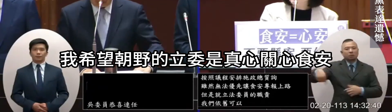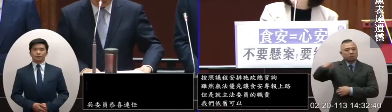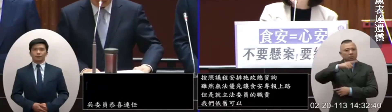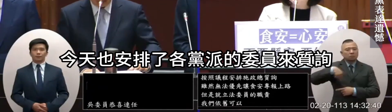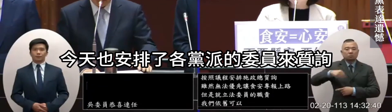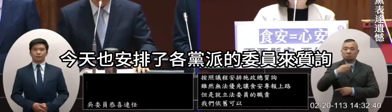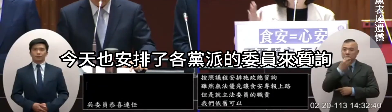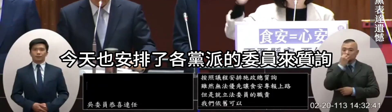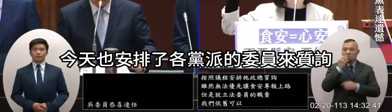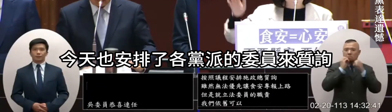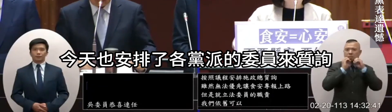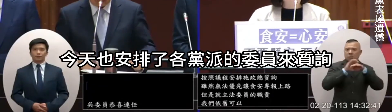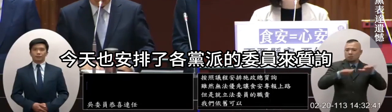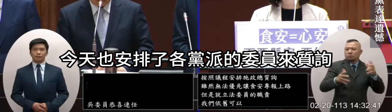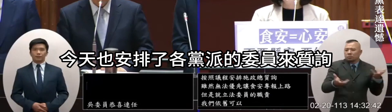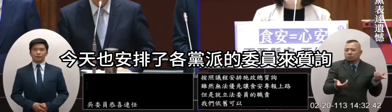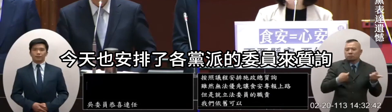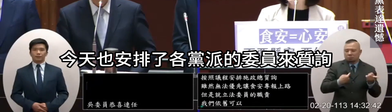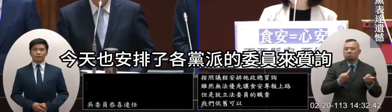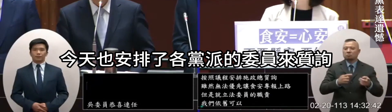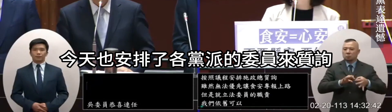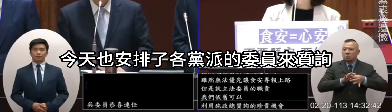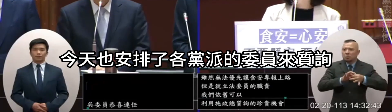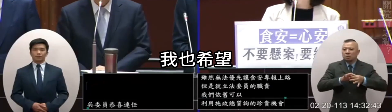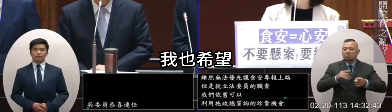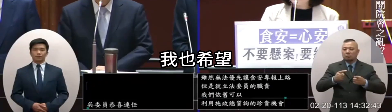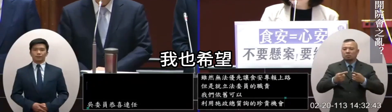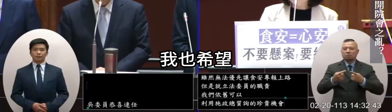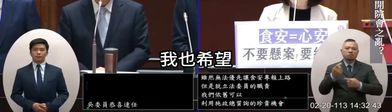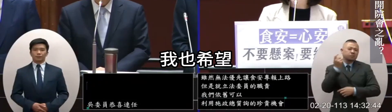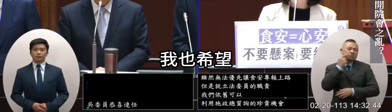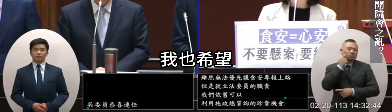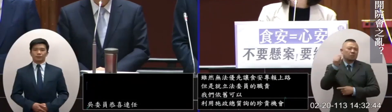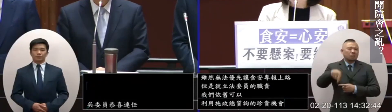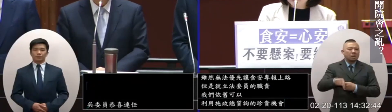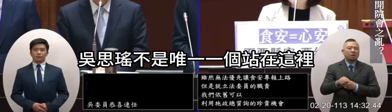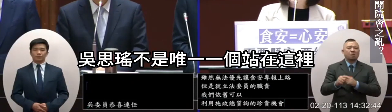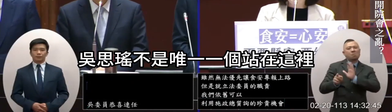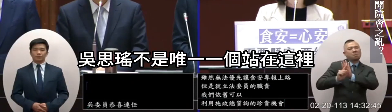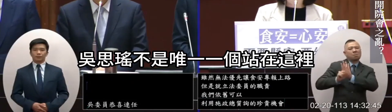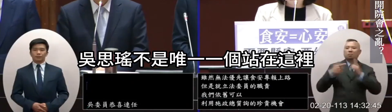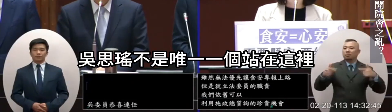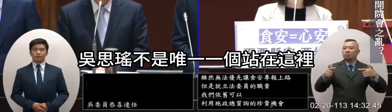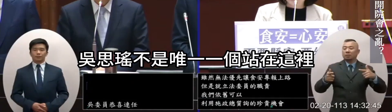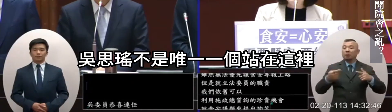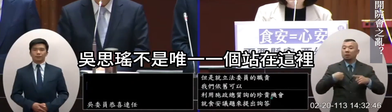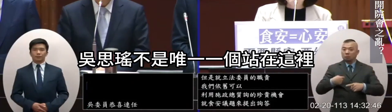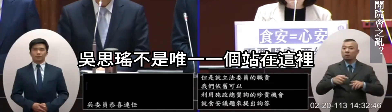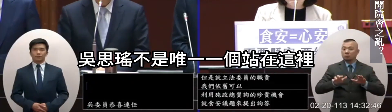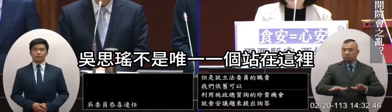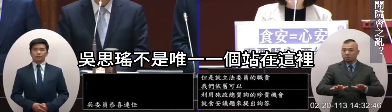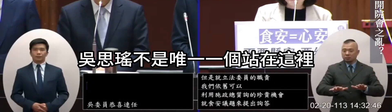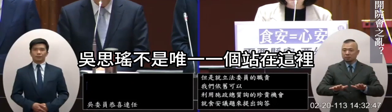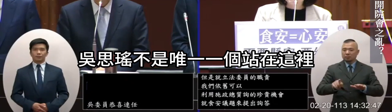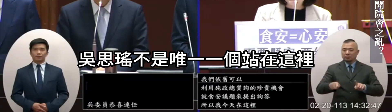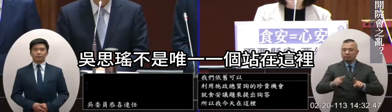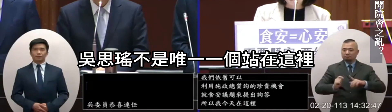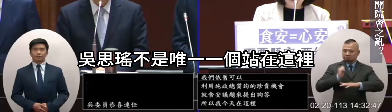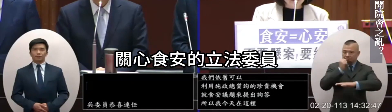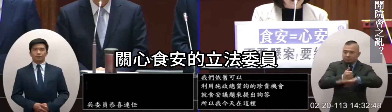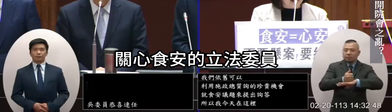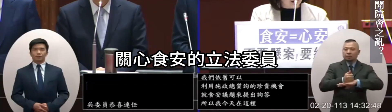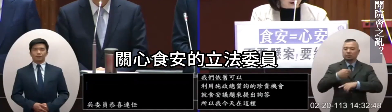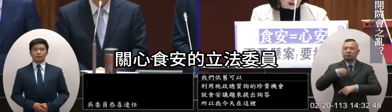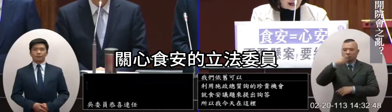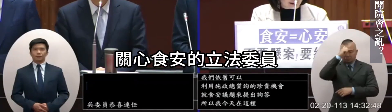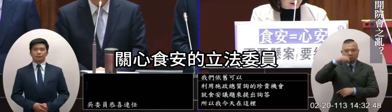安，今天也安排了各党派的委员来质询，我也希望吴思瑶不是唯一一个站在这里